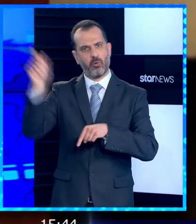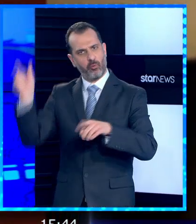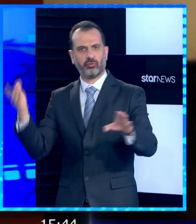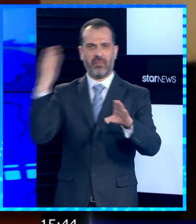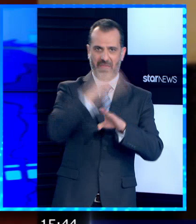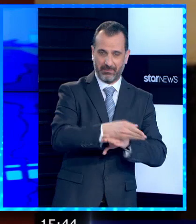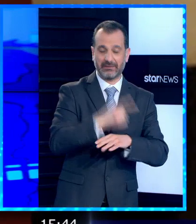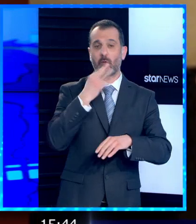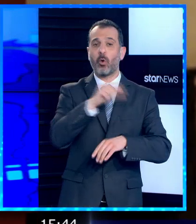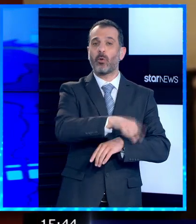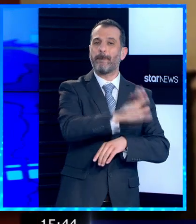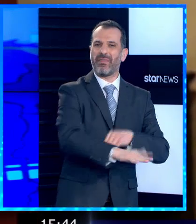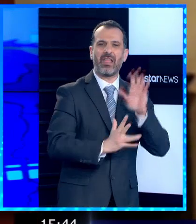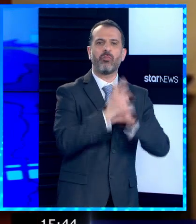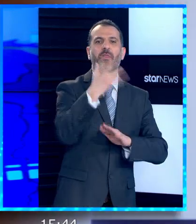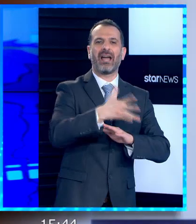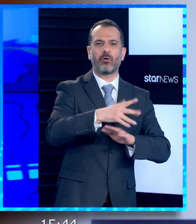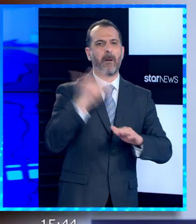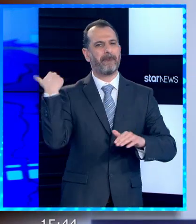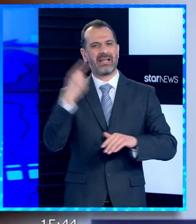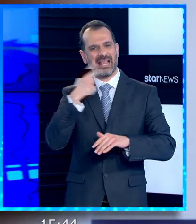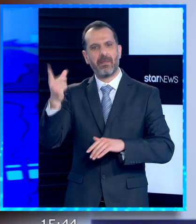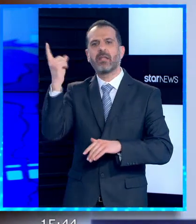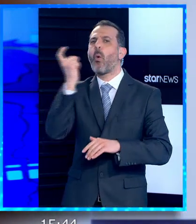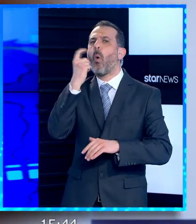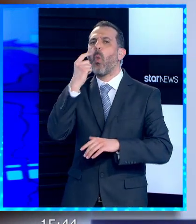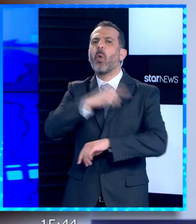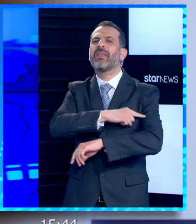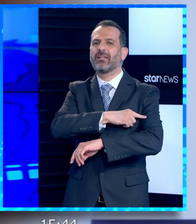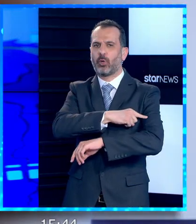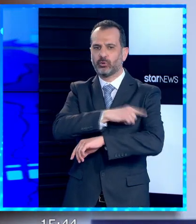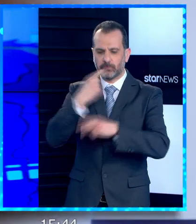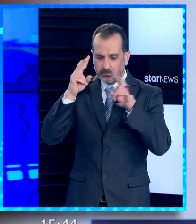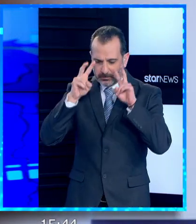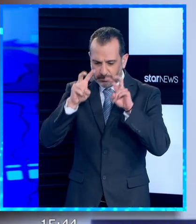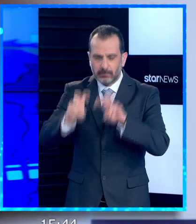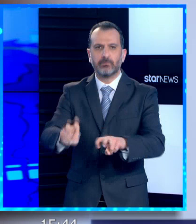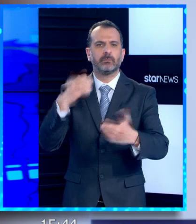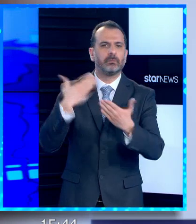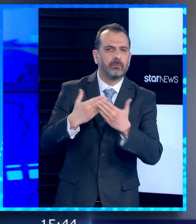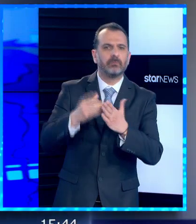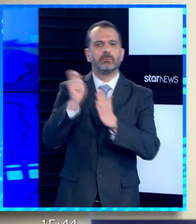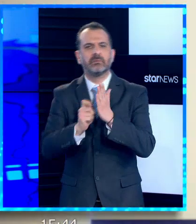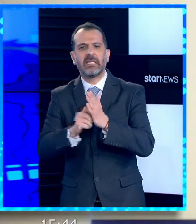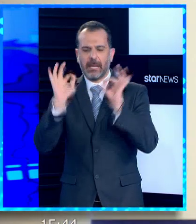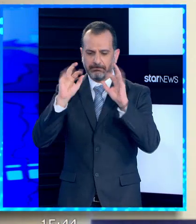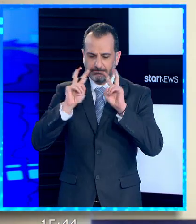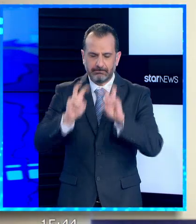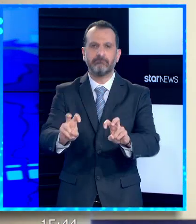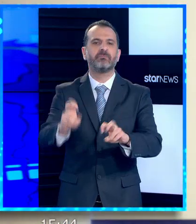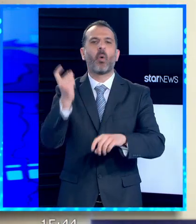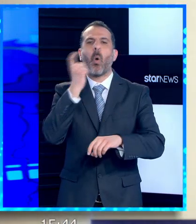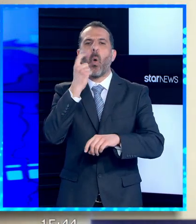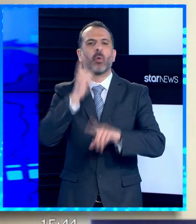είχε πει το παιδί στην τελευταία κατάθεση του. Μιλούσε για έναν οδοντίατρο. Μετά από την ταυτοποίηση ωστόσο των στοιχείων, προέκυψε ότι πίσω από